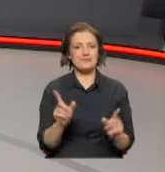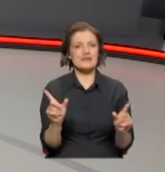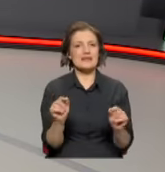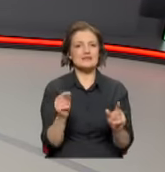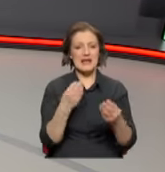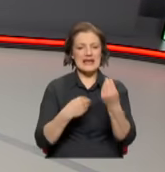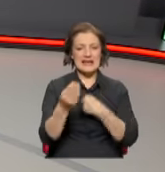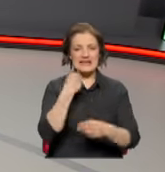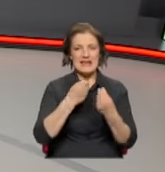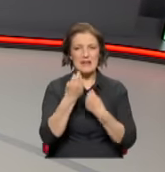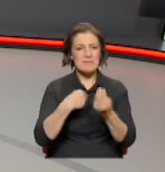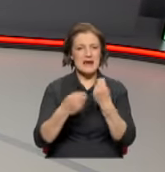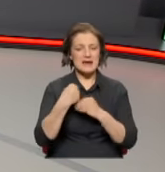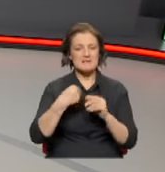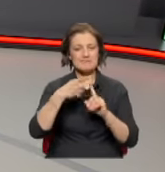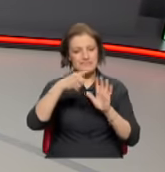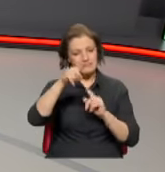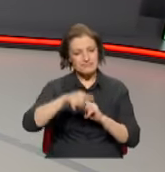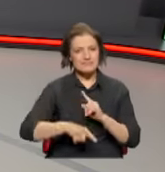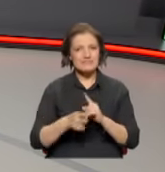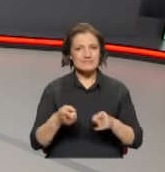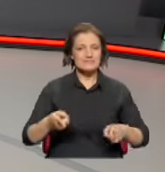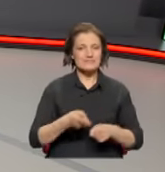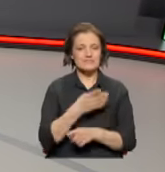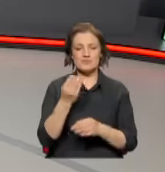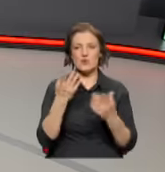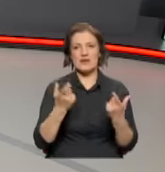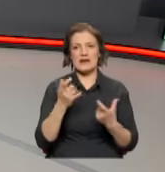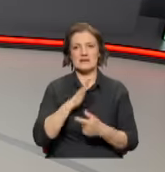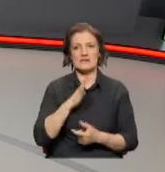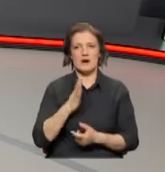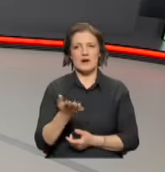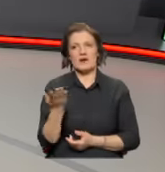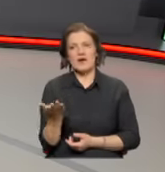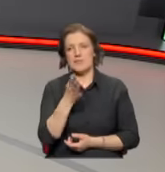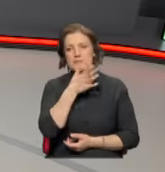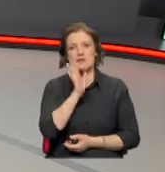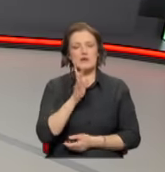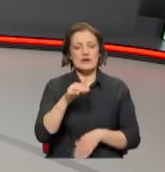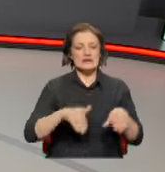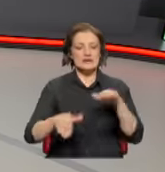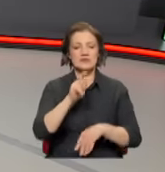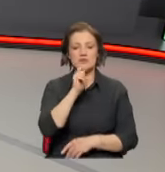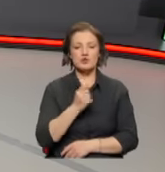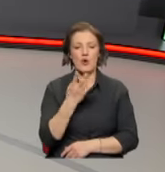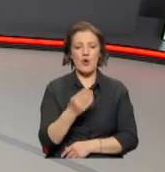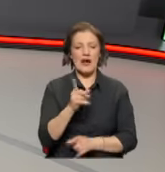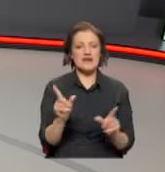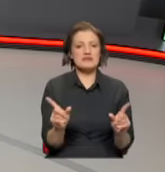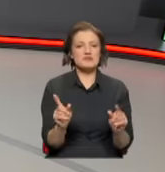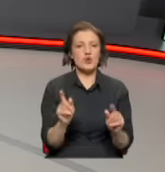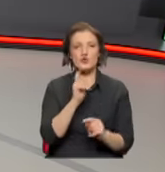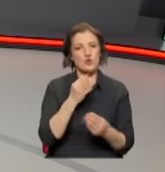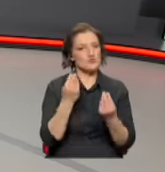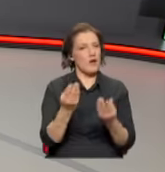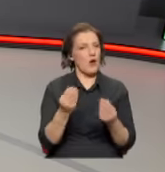İstakozdan yemek tarifleri falan bakıyorum Google'da da. Pek çok yerde var. Bilmiyorum seçim vaadi olarak istakoz vaat edecekler